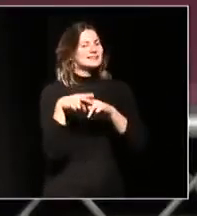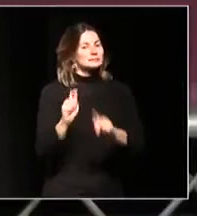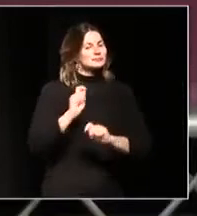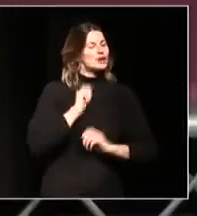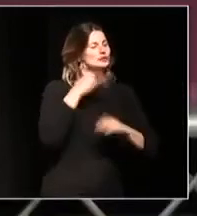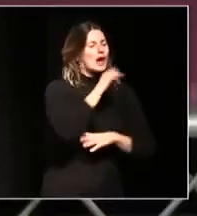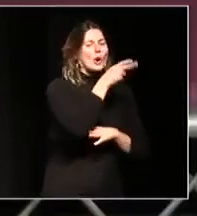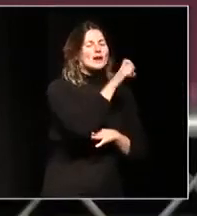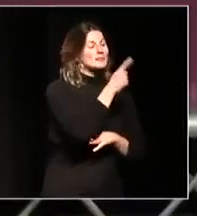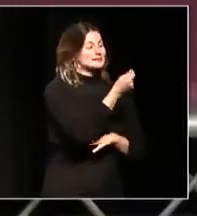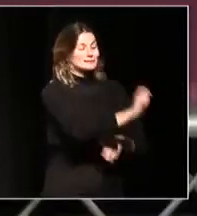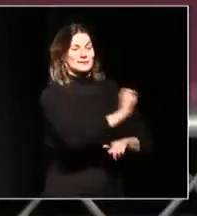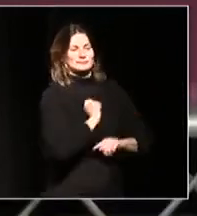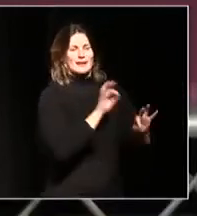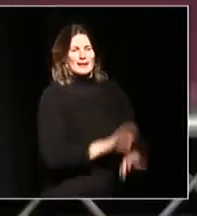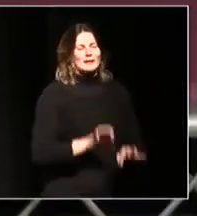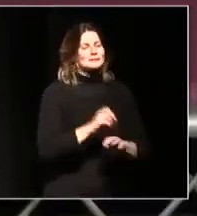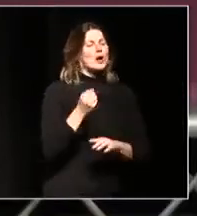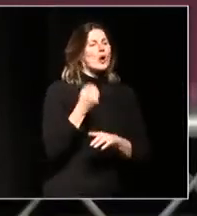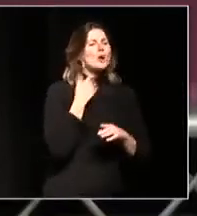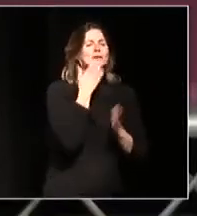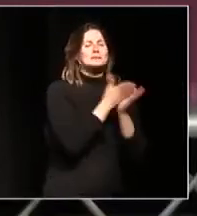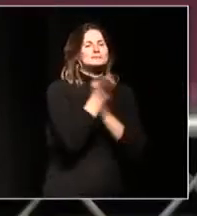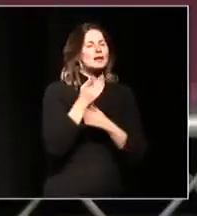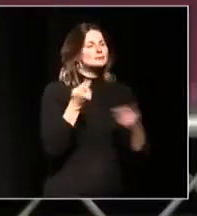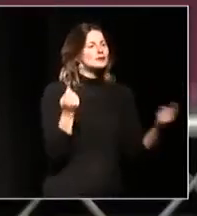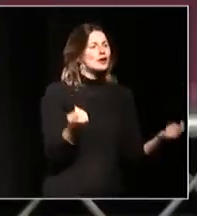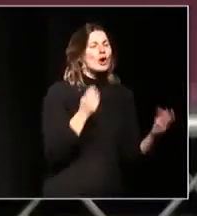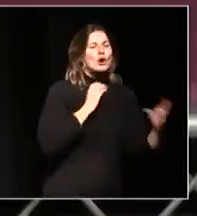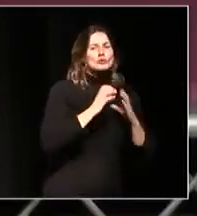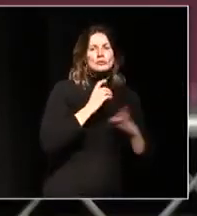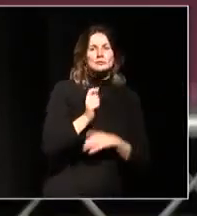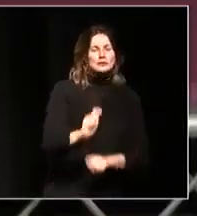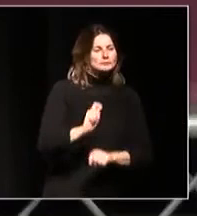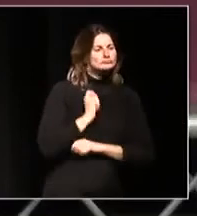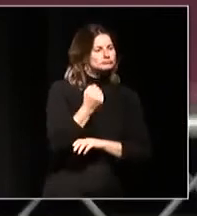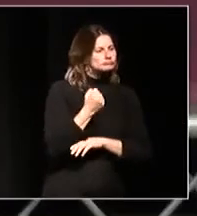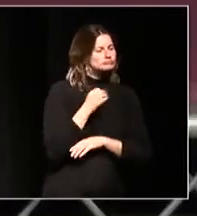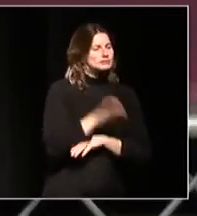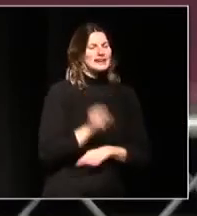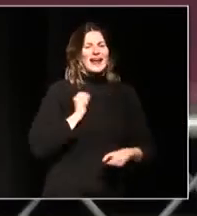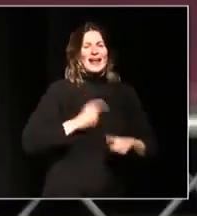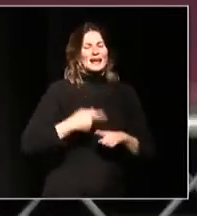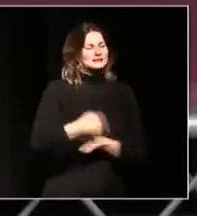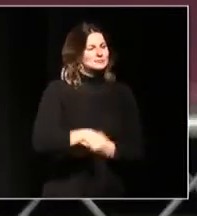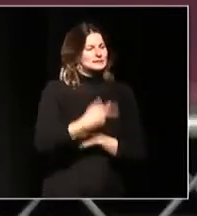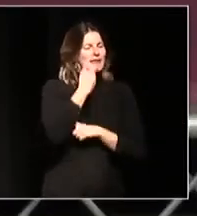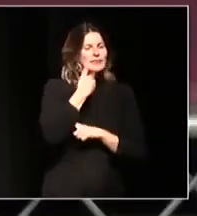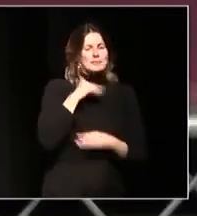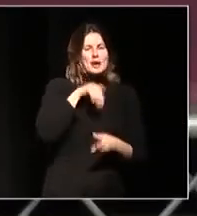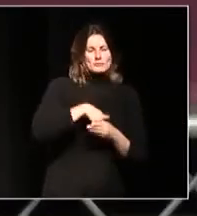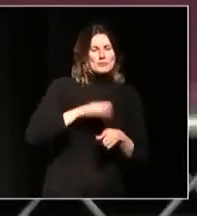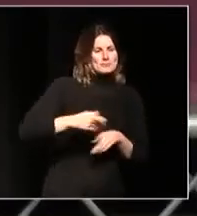de l'IBEX, no tenim el suport de cap grup mediàtic, ni públic ni privat, no hi ha hagut cap expresident tampoc que hagi demanat el vot